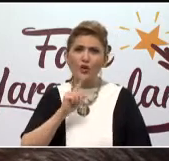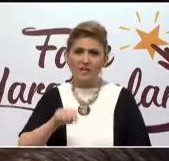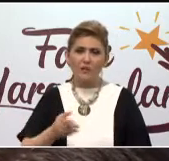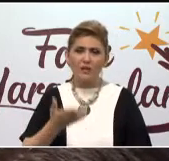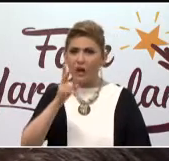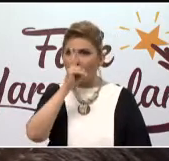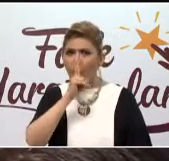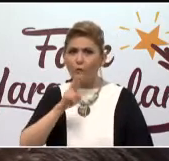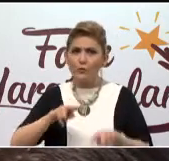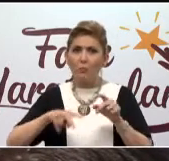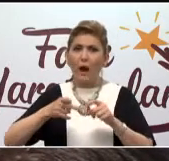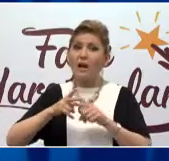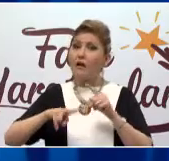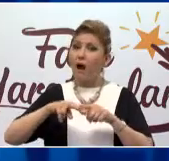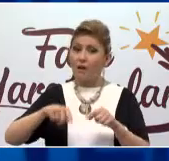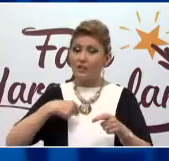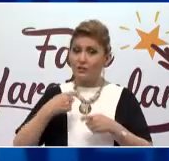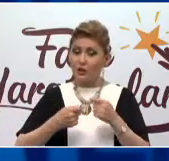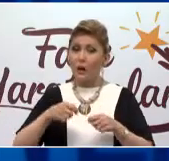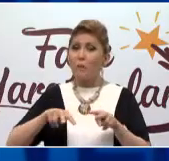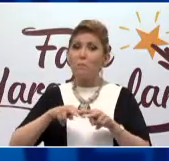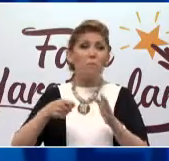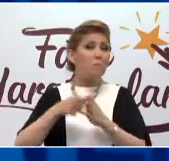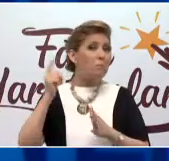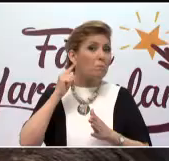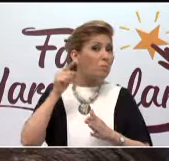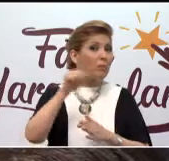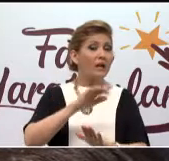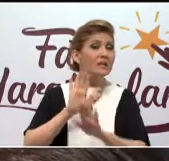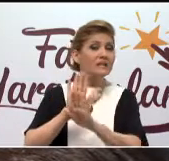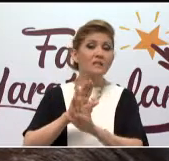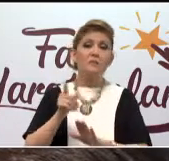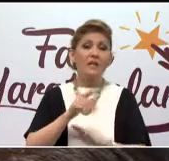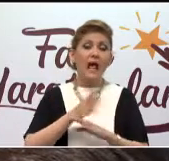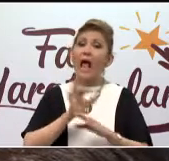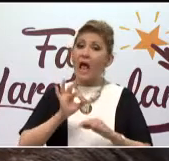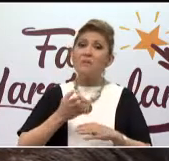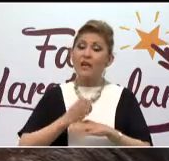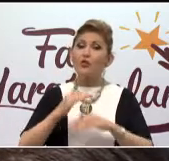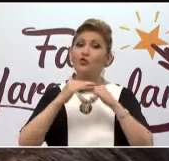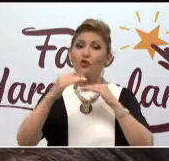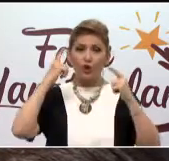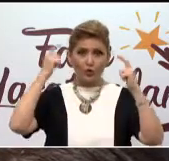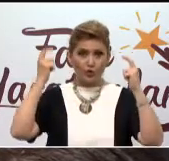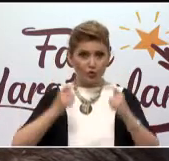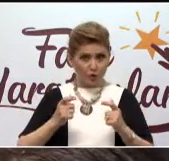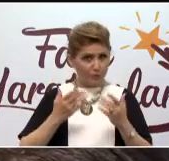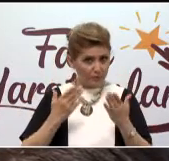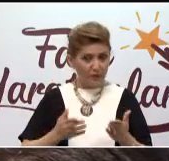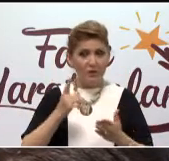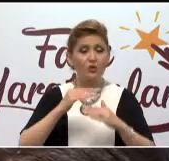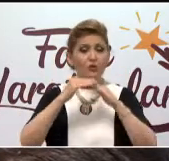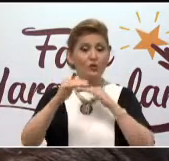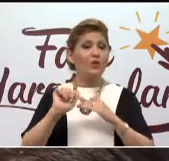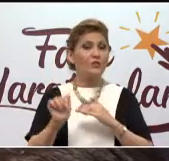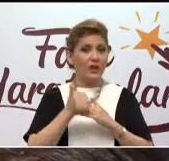anda. 200 markayla çalışıyoruz. Oo, bayağı. Markaların bu kadar destek vermesinin tabii birkaç sebebi var. Hem gerçekten sosyal sorumluluk anlayışıyla, bir sosyal